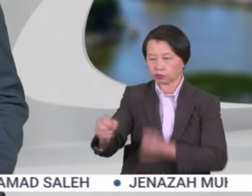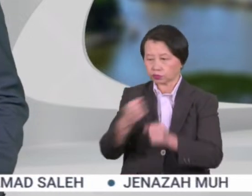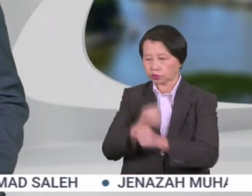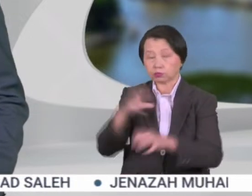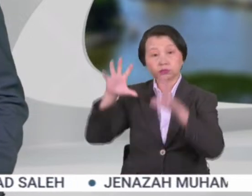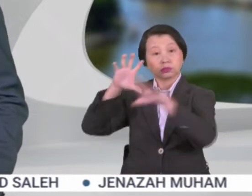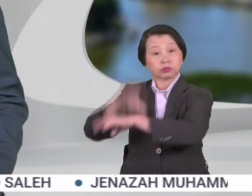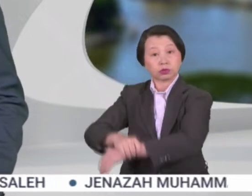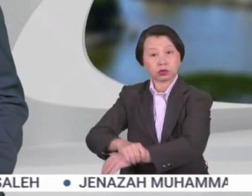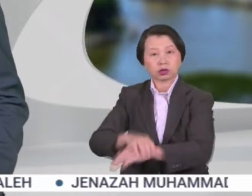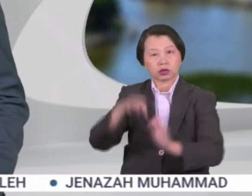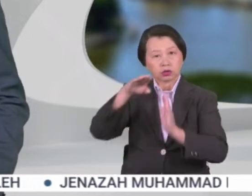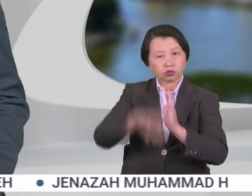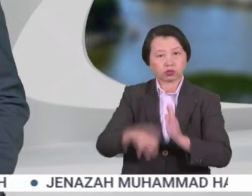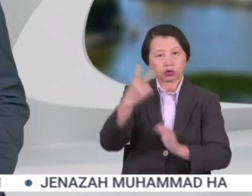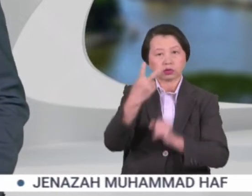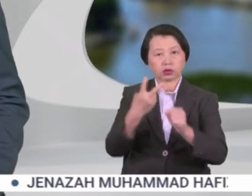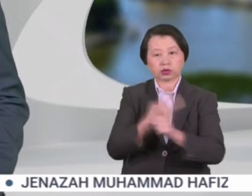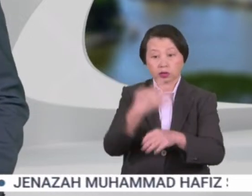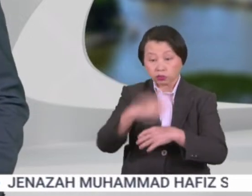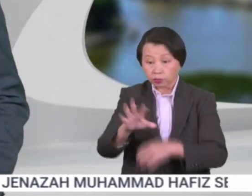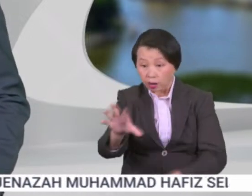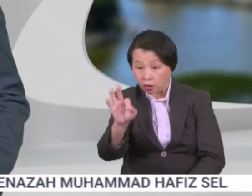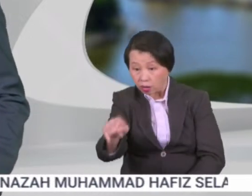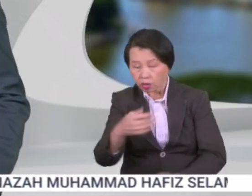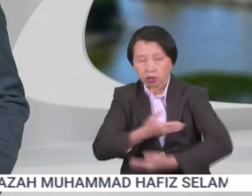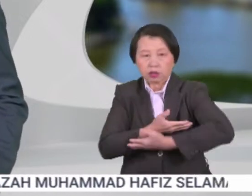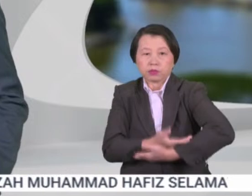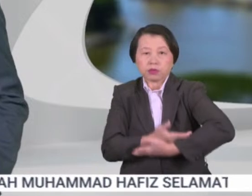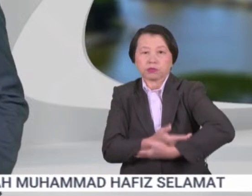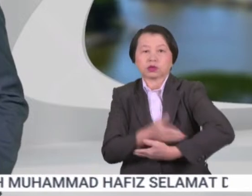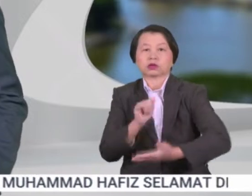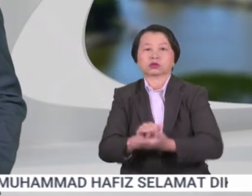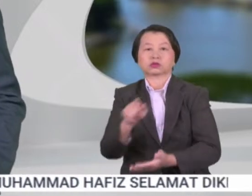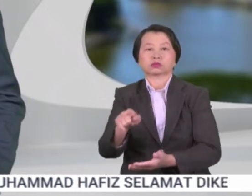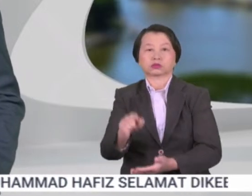diberkas kurang dua jam selepas kes penemuan bayi